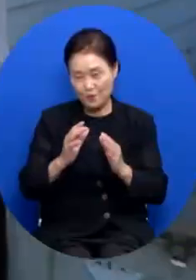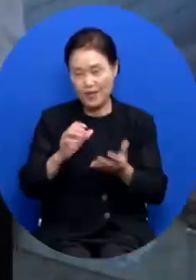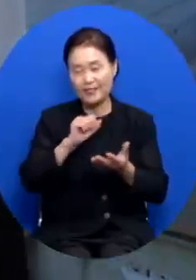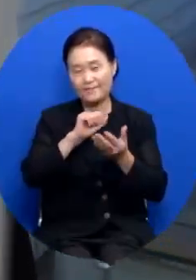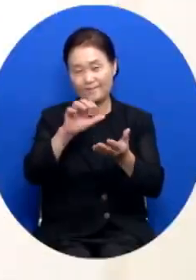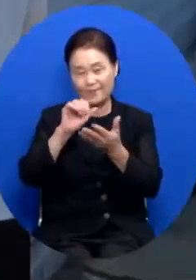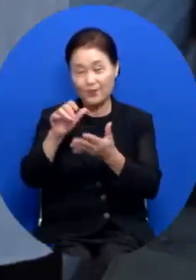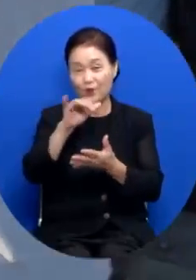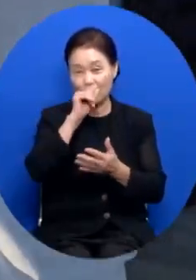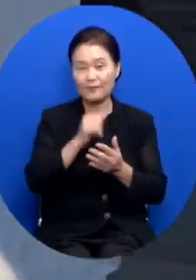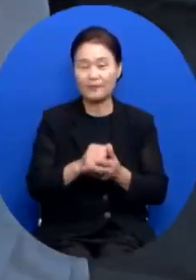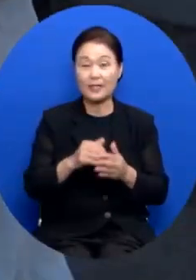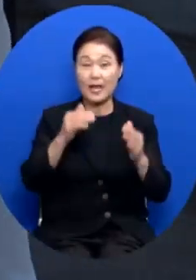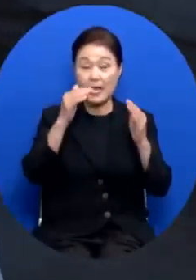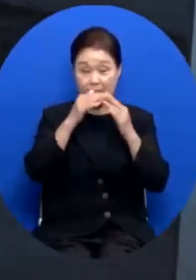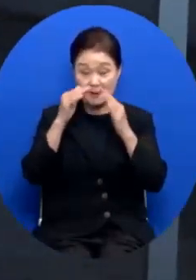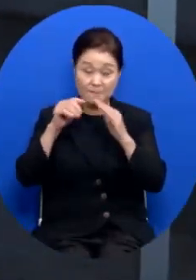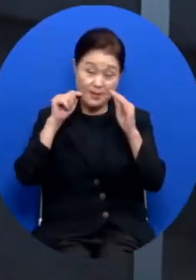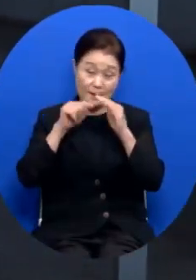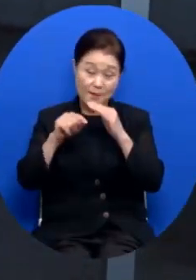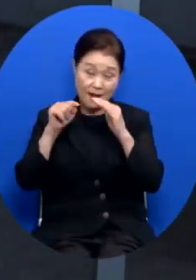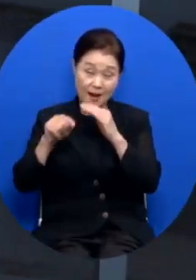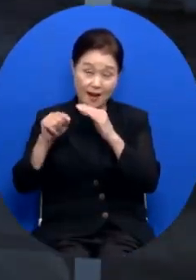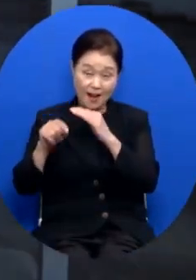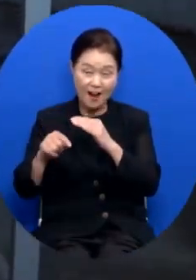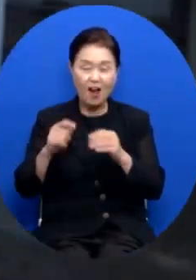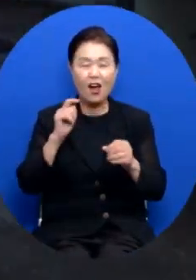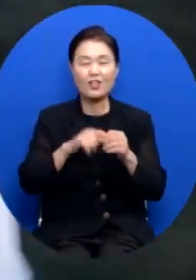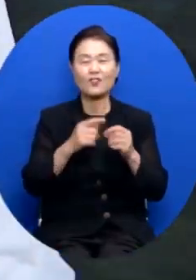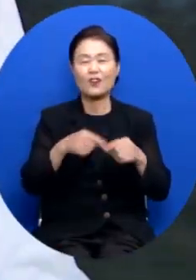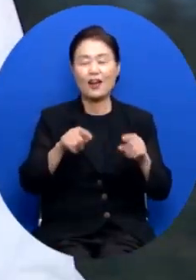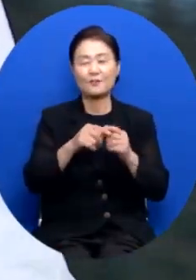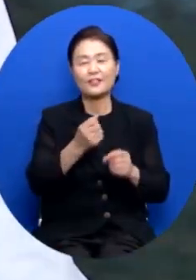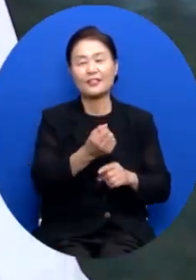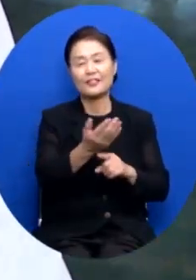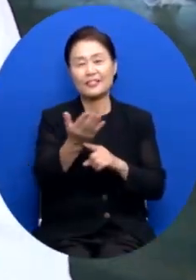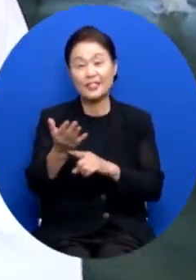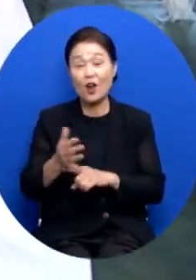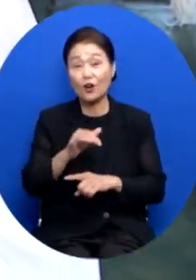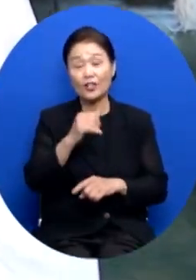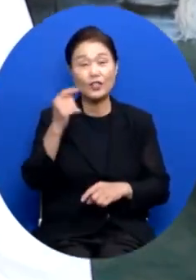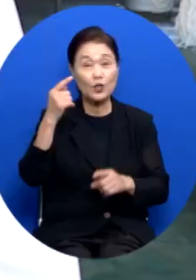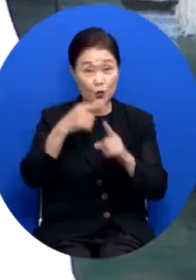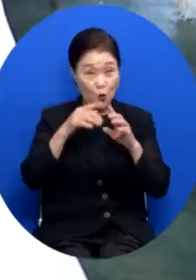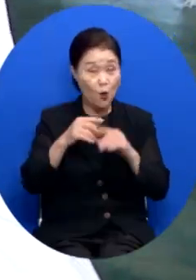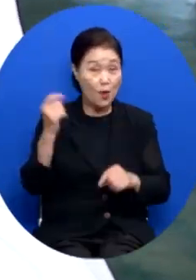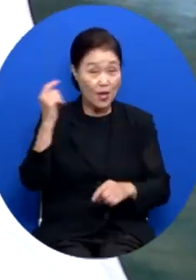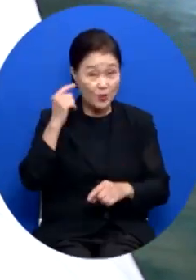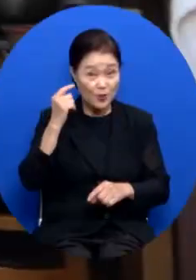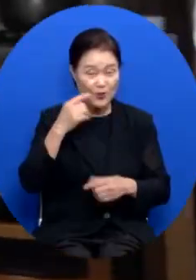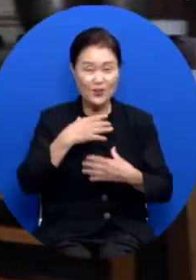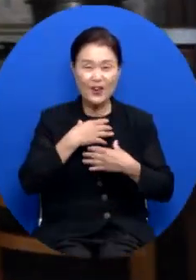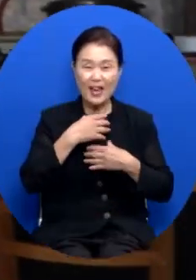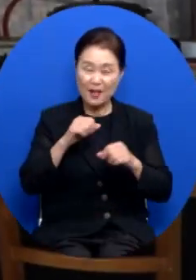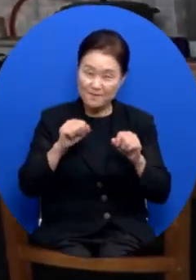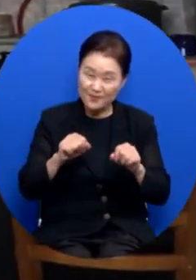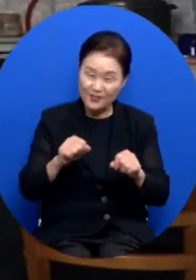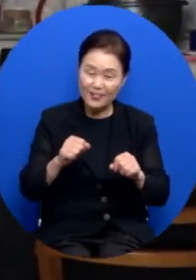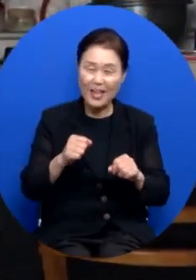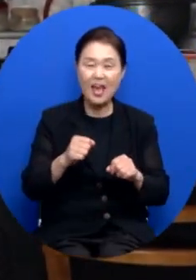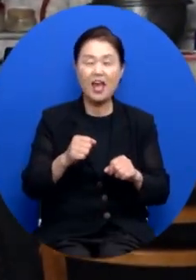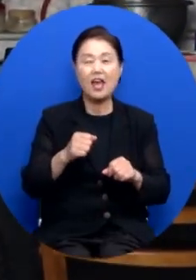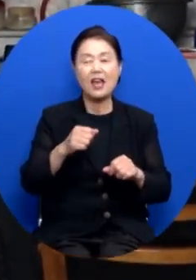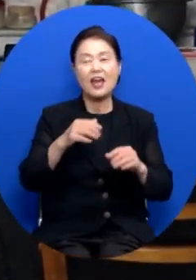성도들이 가가호호 들러 한국의 정서가 담긴 떡과 함께 전하는 교회 소식과 안부에 마을 주민들도 축하와